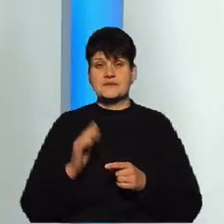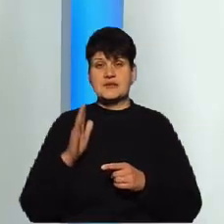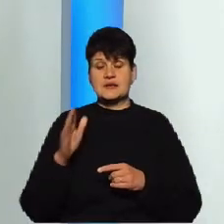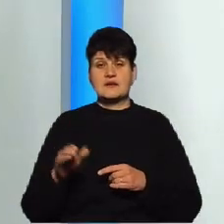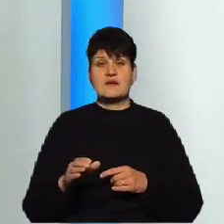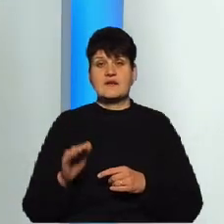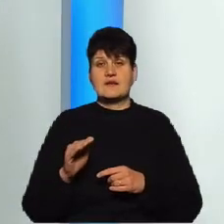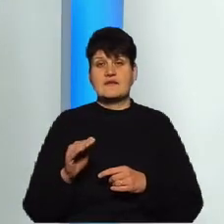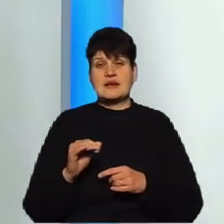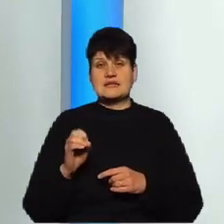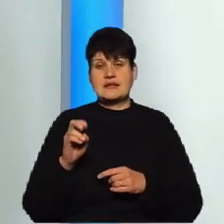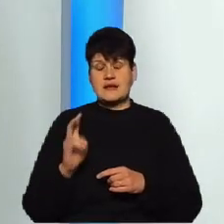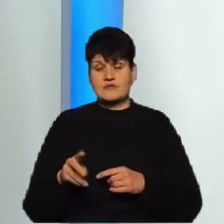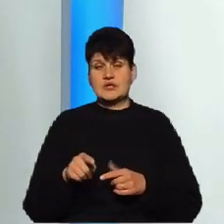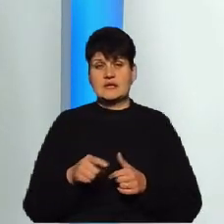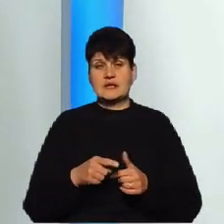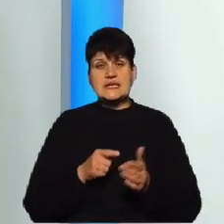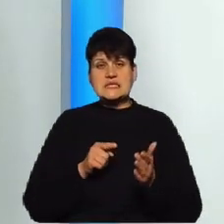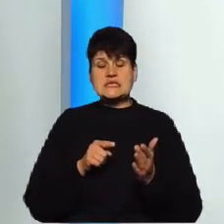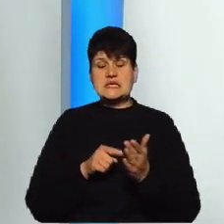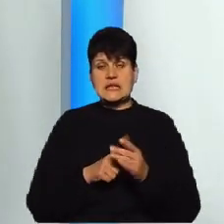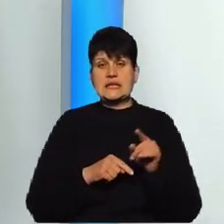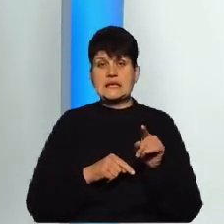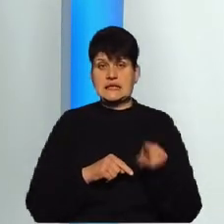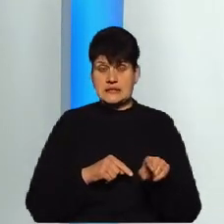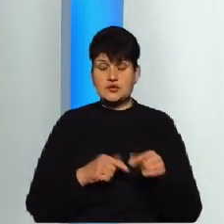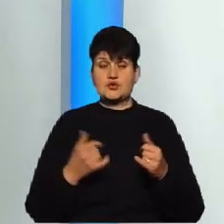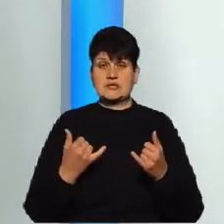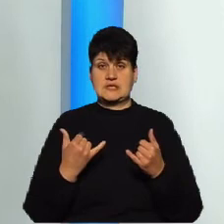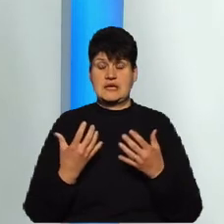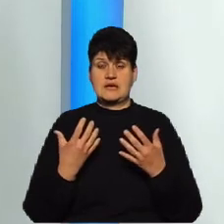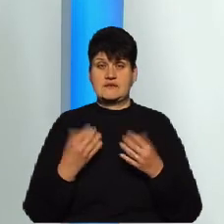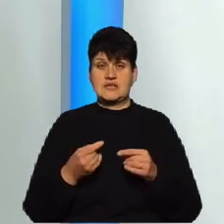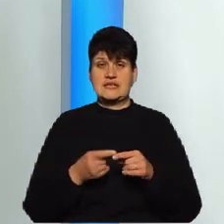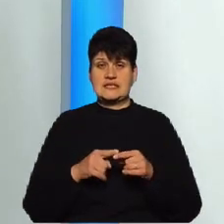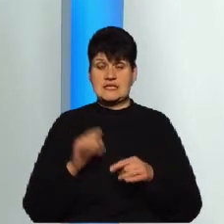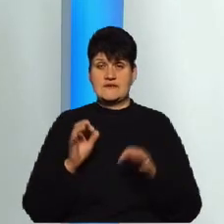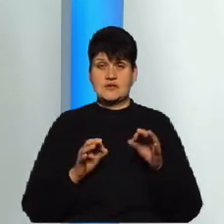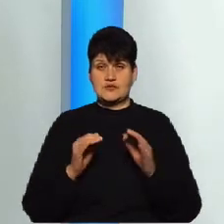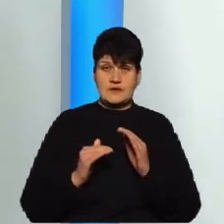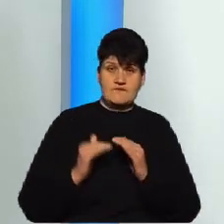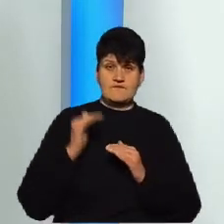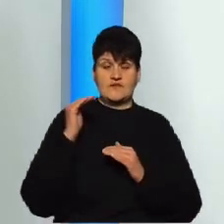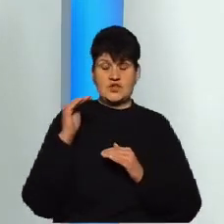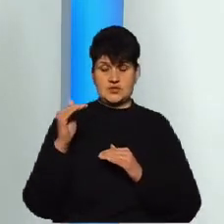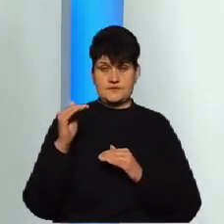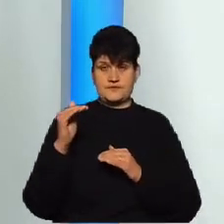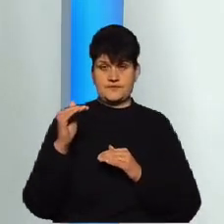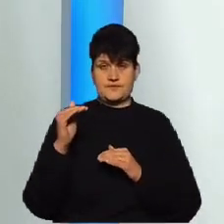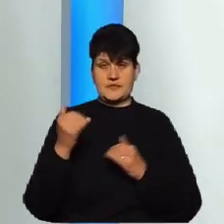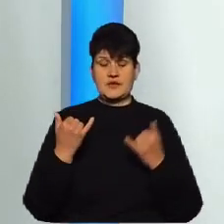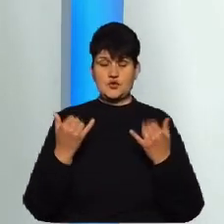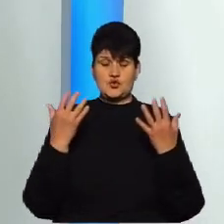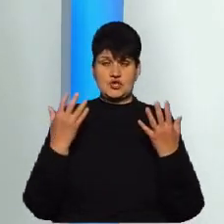вона націлена на те, що зараз вже цей відсоток, вже вони поставили планку вищу. На сьогоднішній день